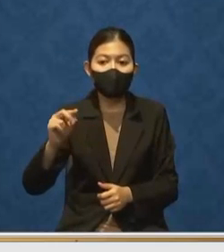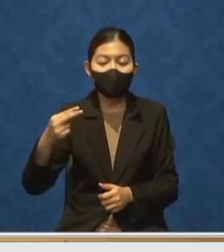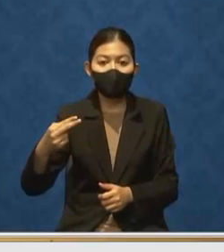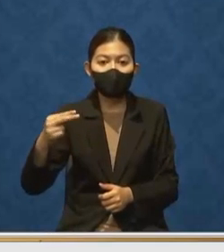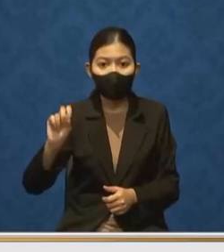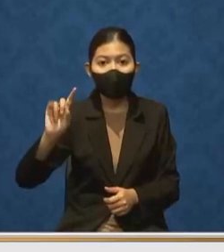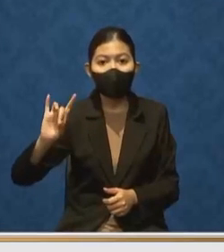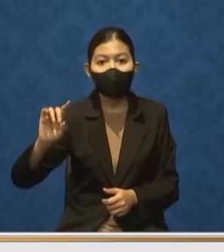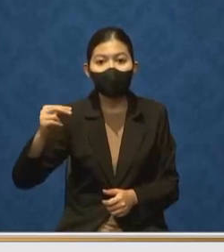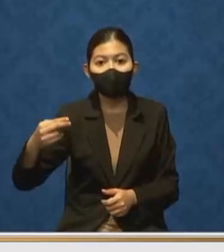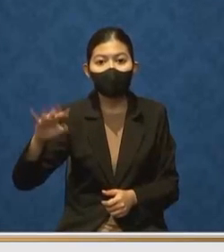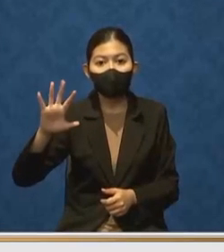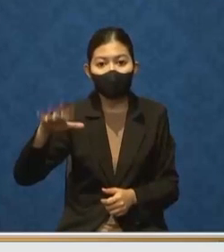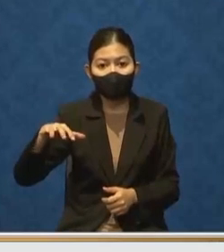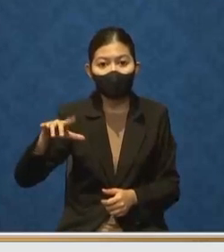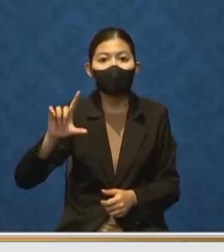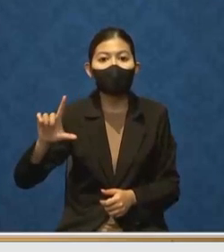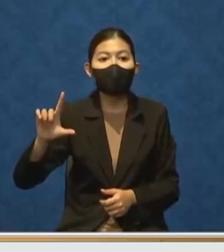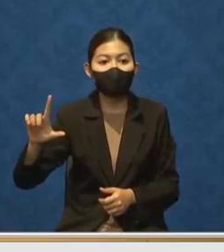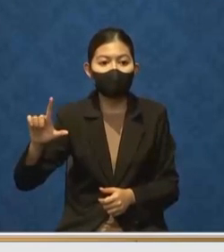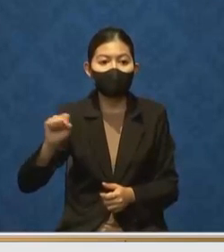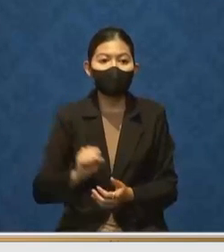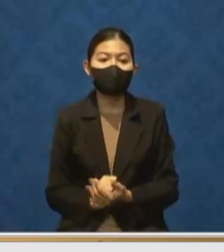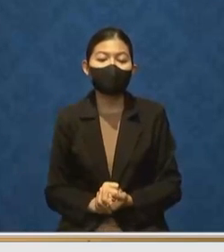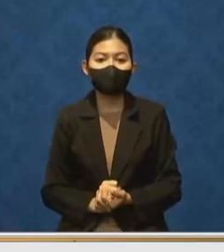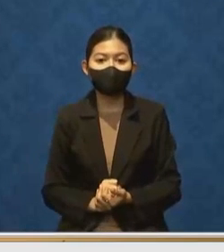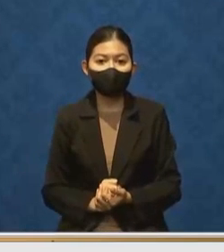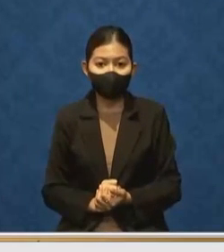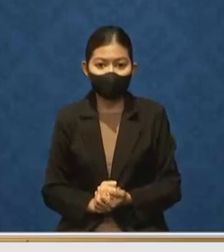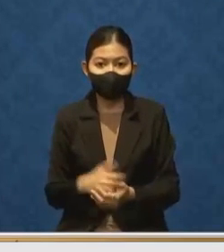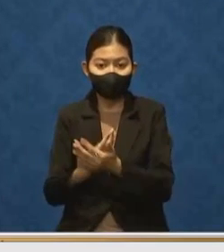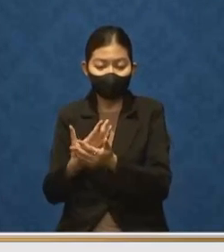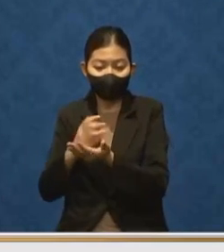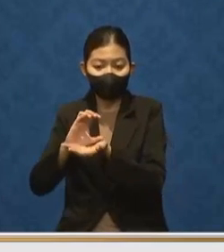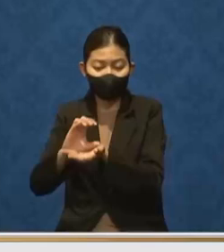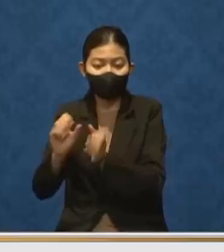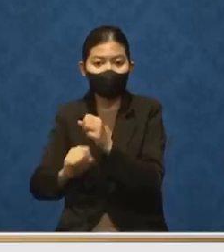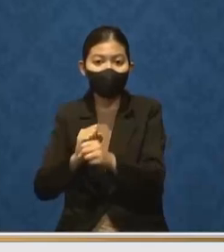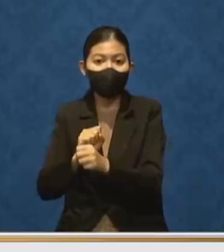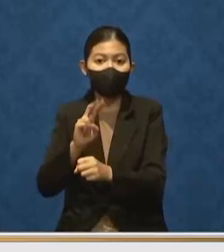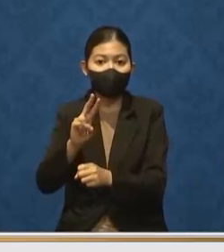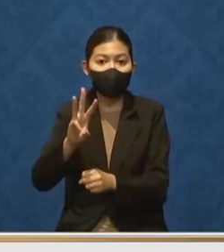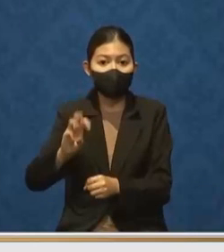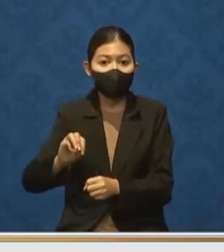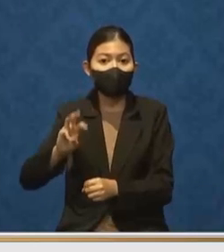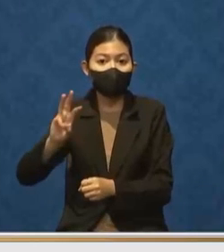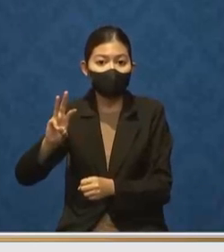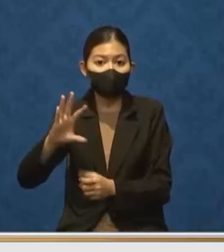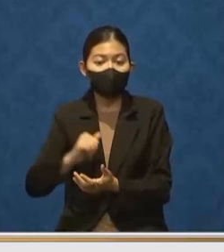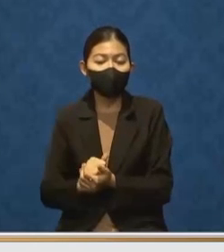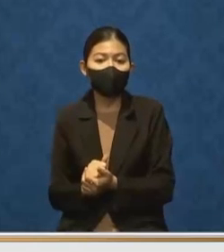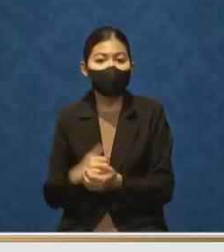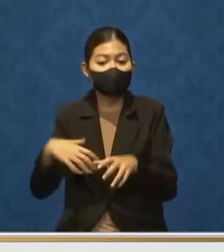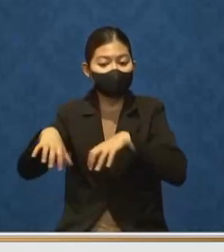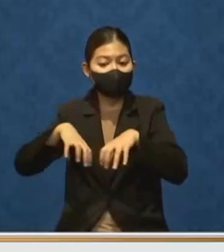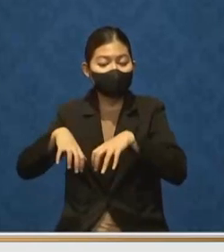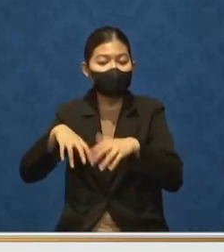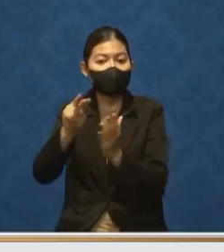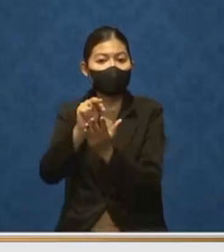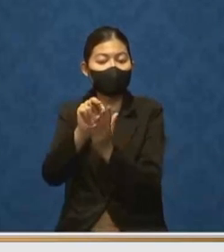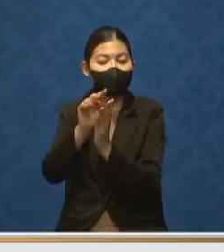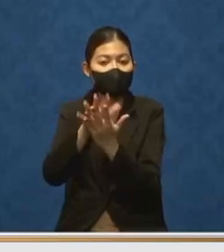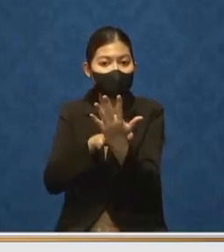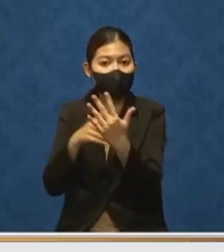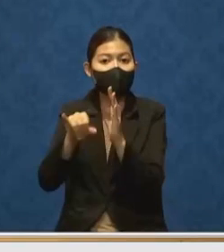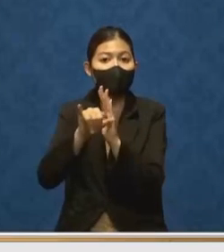3,185,000 ล้านบาทสำหรับการดำเนินนโยบายการคลังในปีงบประมาณ2566จึงเป็นการดำเนินนโยบายงบประมาณแบบ